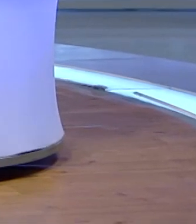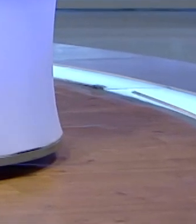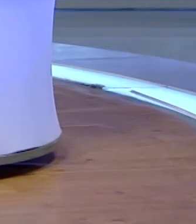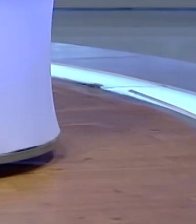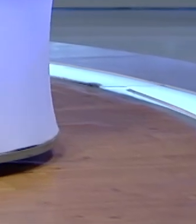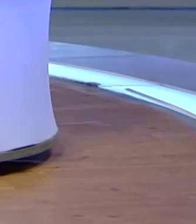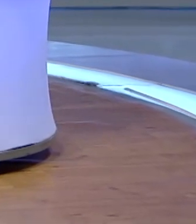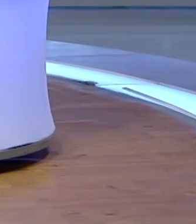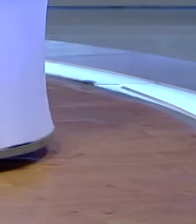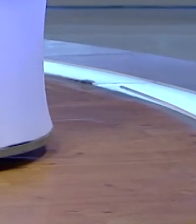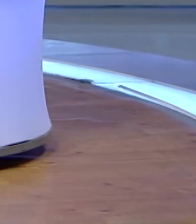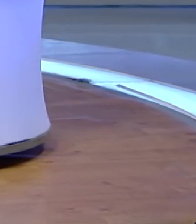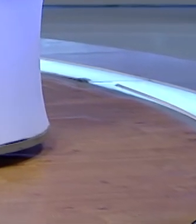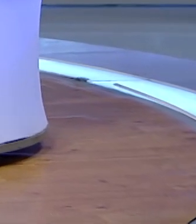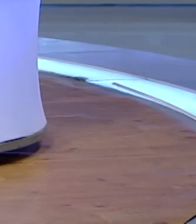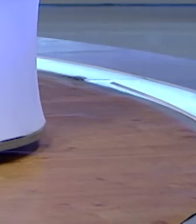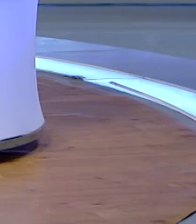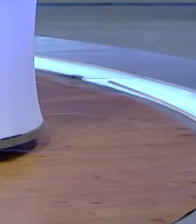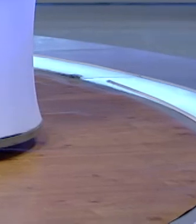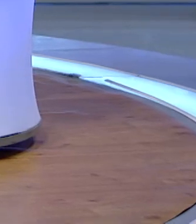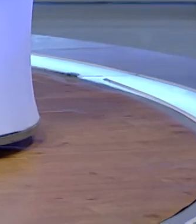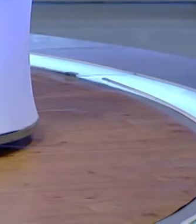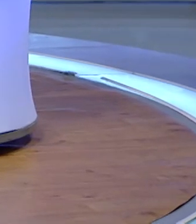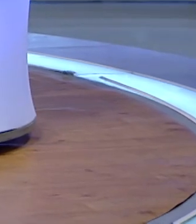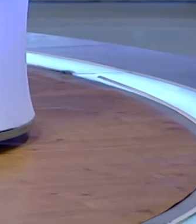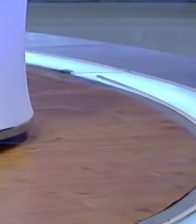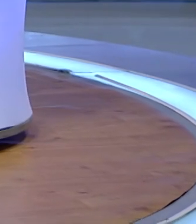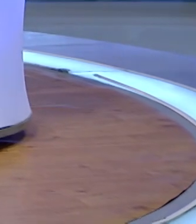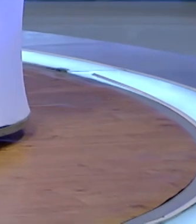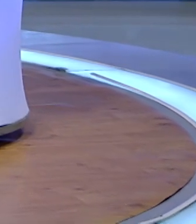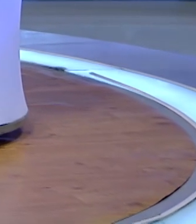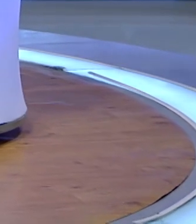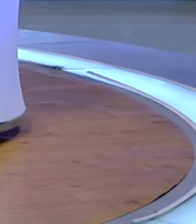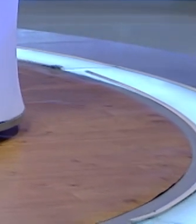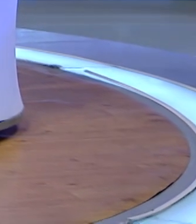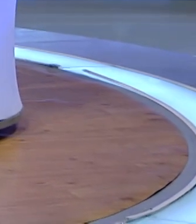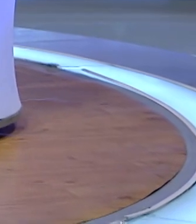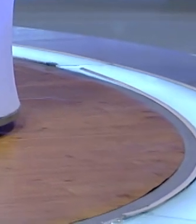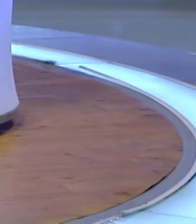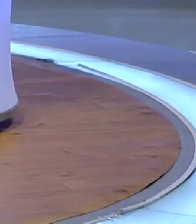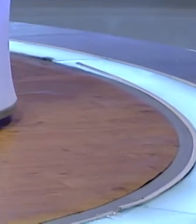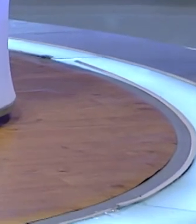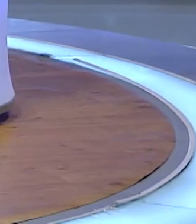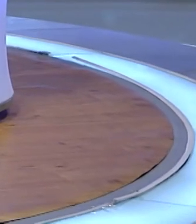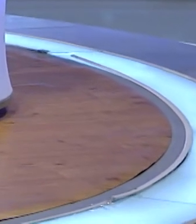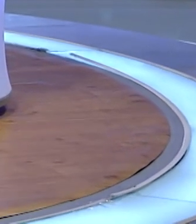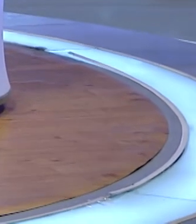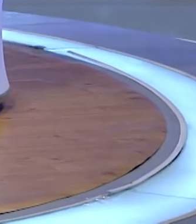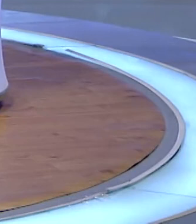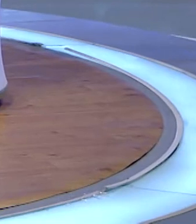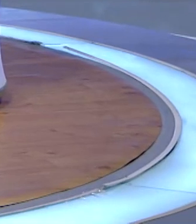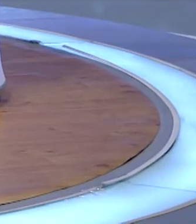Үзэгчдээ, бид та бүхэндээ цагийн хүрд мэдээллийн хөтөлбөрийн лав гарагийн дугаарыг үзүүллээ. Цагийн хүрдтэй хамтдаа байсан баярлалаа. Сайхан амьдрах гараа. Баярлалаа.